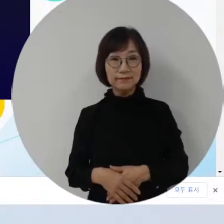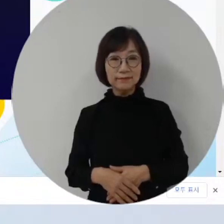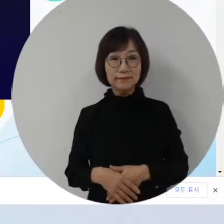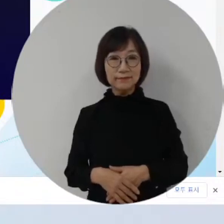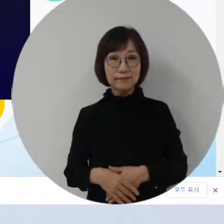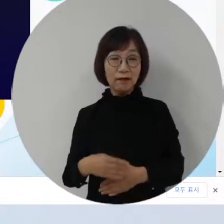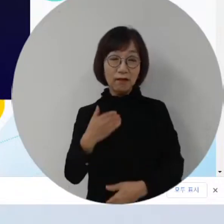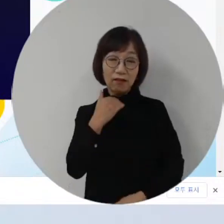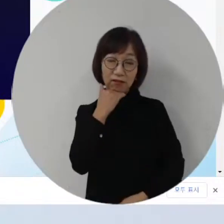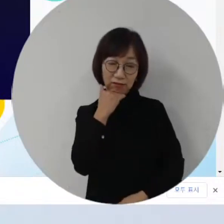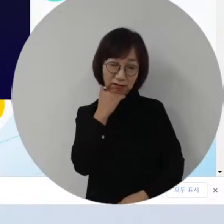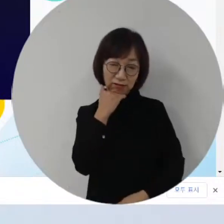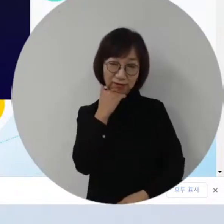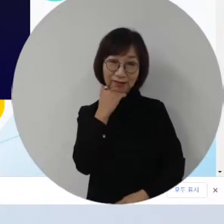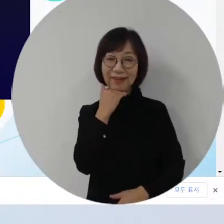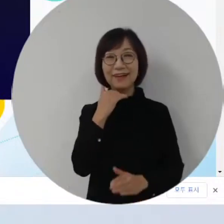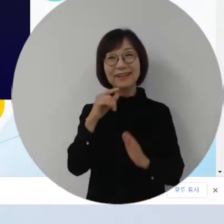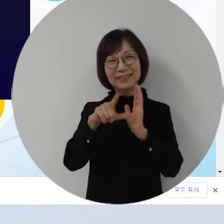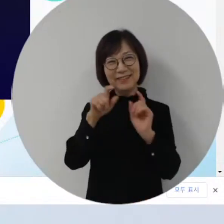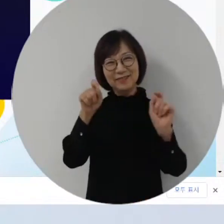너무 오래 걸리네요.